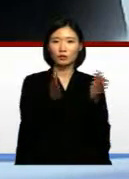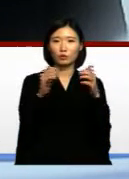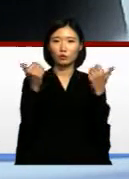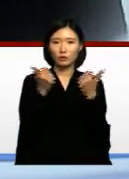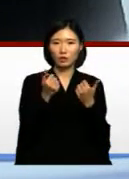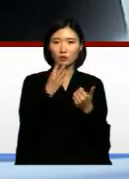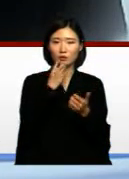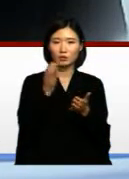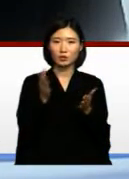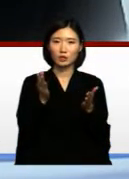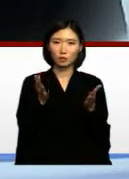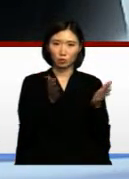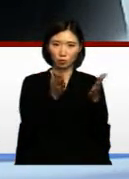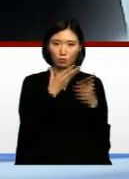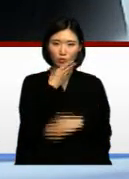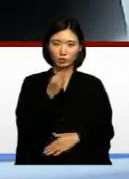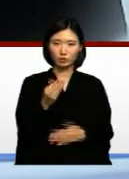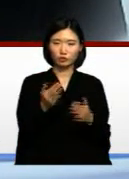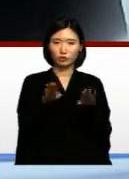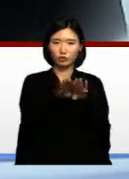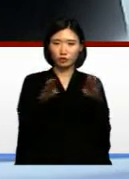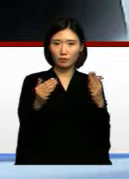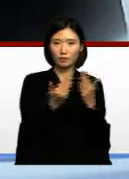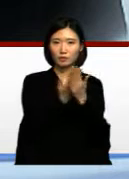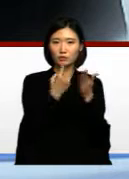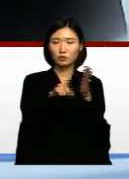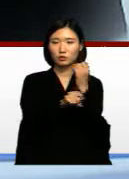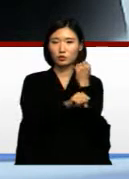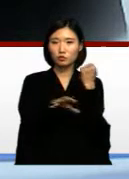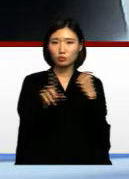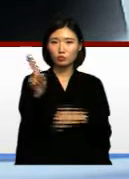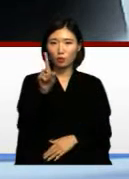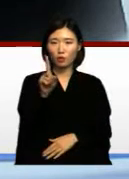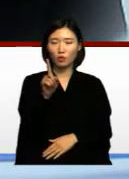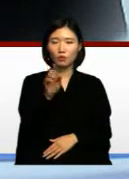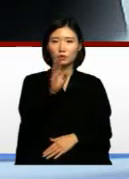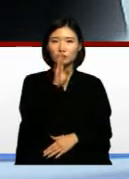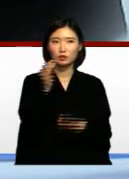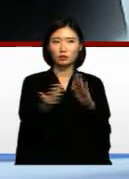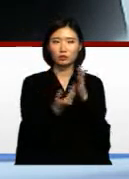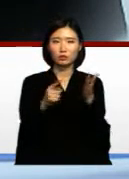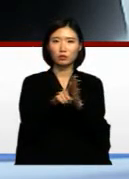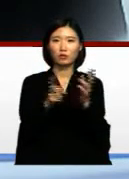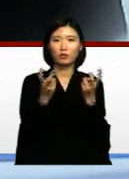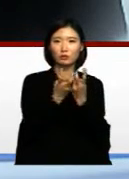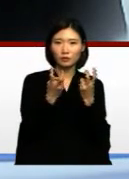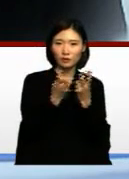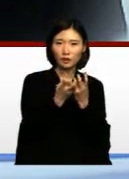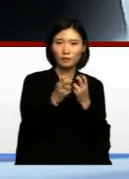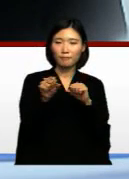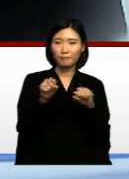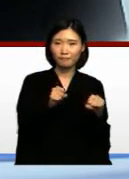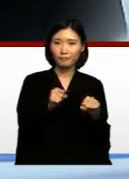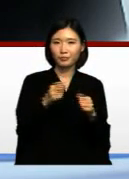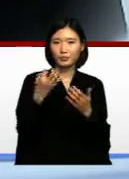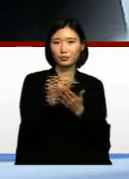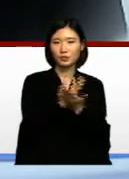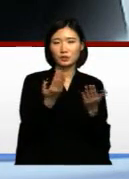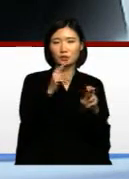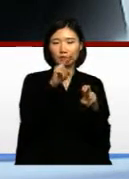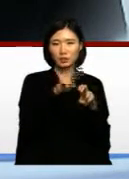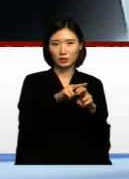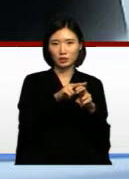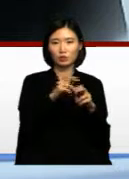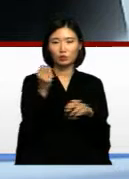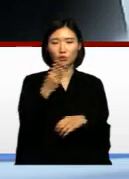경기도의회가 경기도의 복지균형 발전을 위한 기준선은 어떻게 되고, 실효화하기 위해서는 또 어떻게 해야 하는지, 소득 일자리